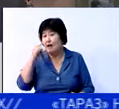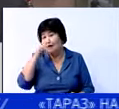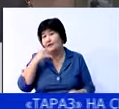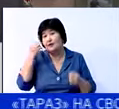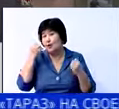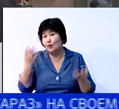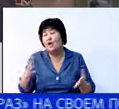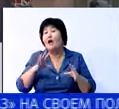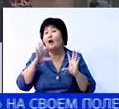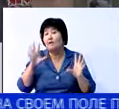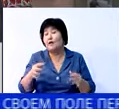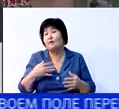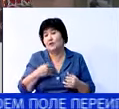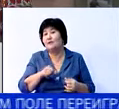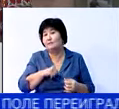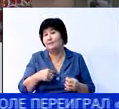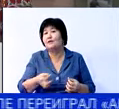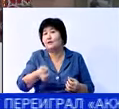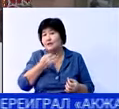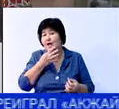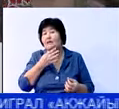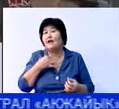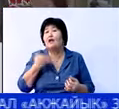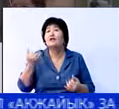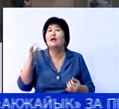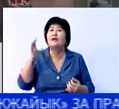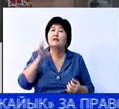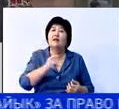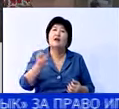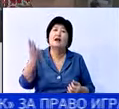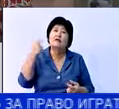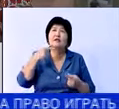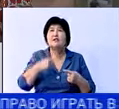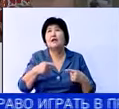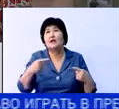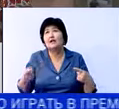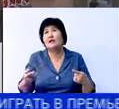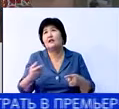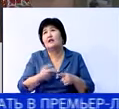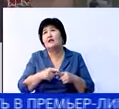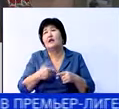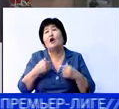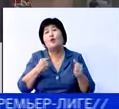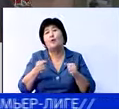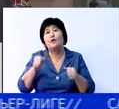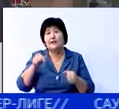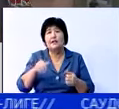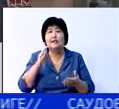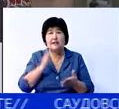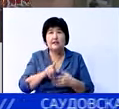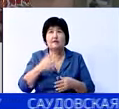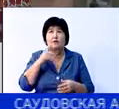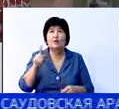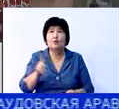культурой. Вообще увлекаюсь, интересует советское оружие, такое как ППШ, Дягтярев, пулемет. Они здесь есть вот в этом